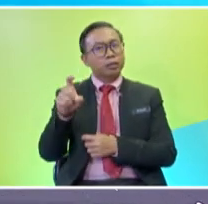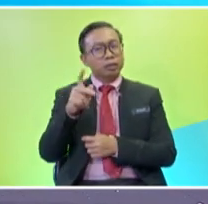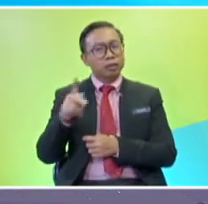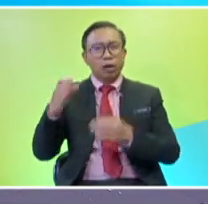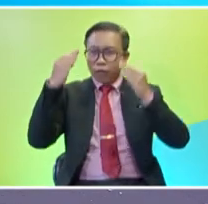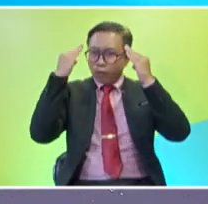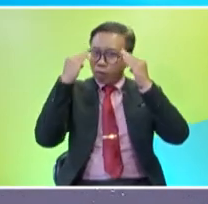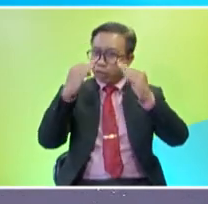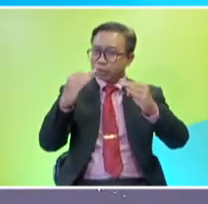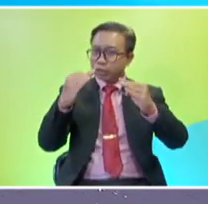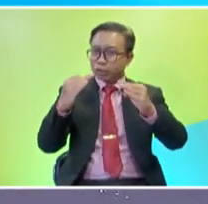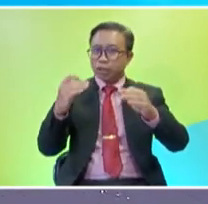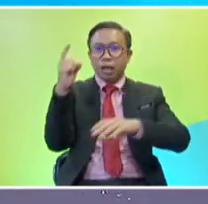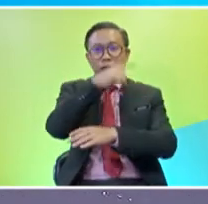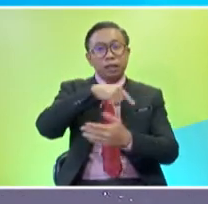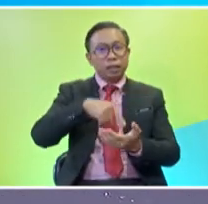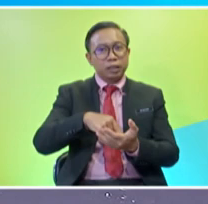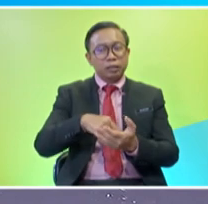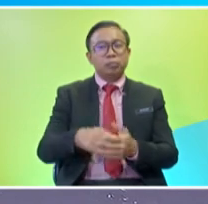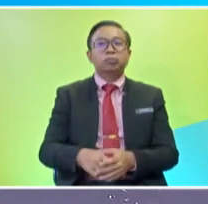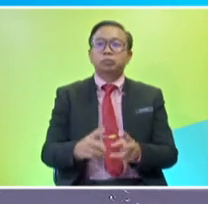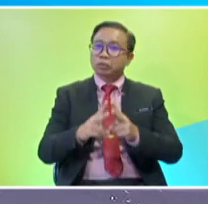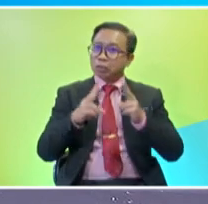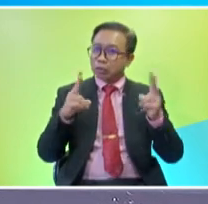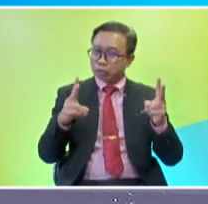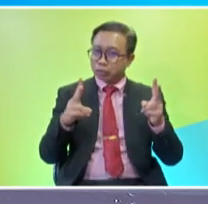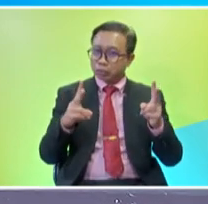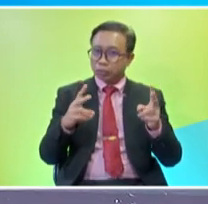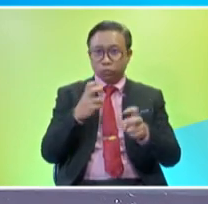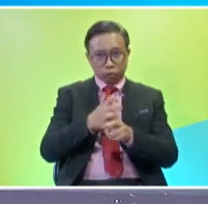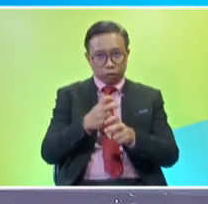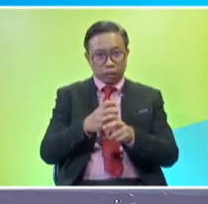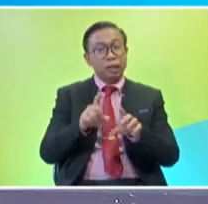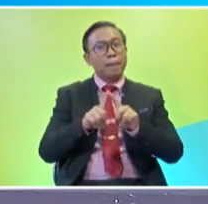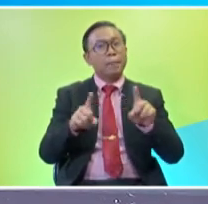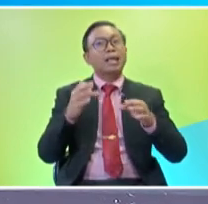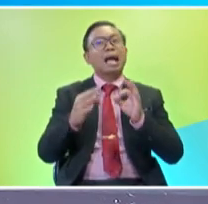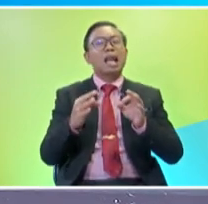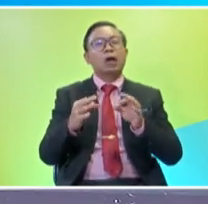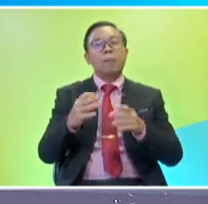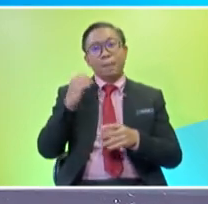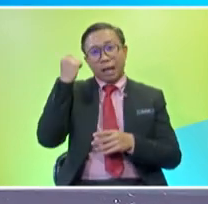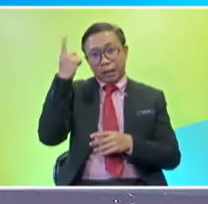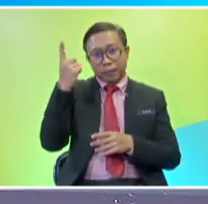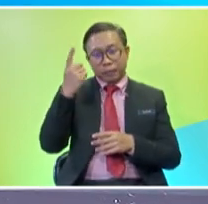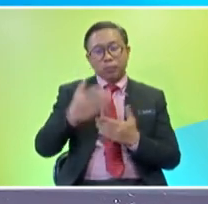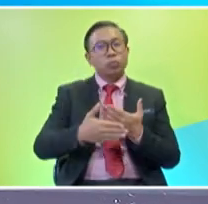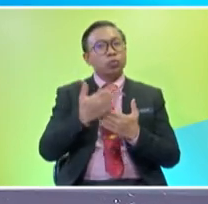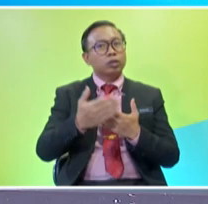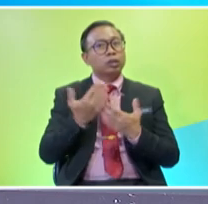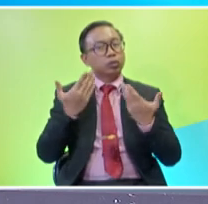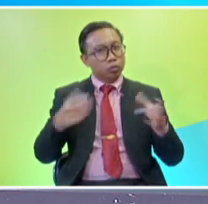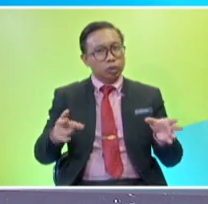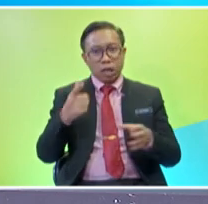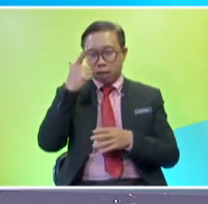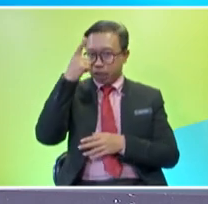kita hari ini agak menjabat tetapi mudah kalau udah paham Baiklah tadi anda pun